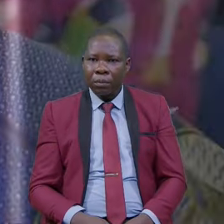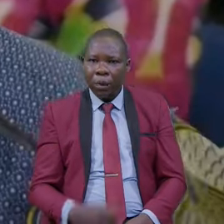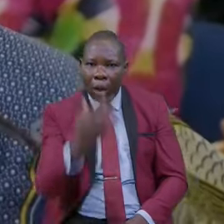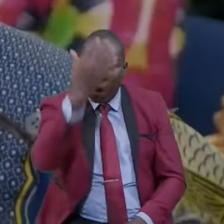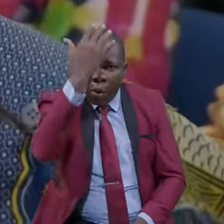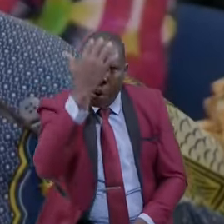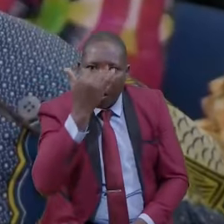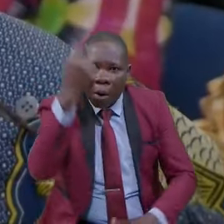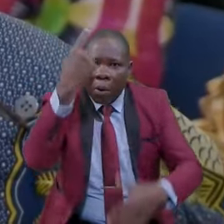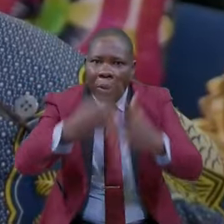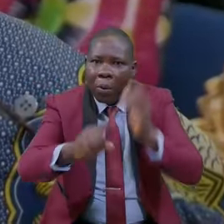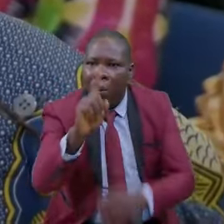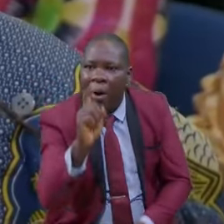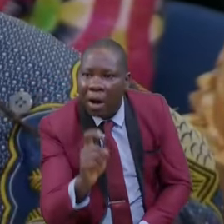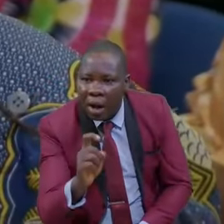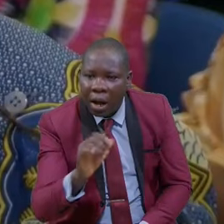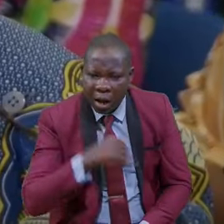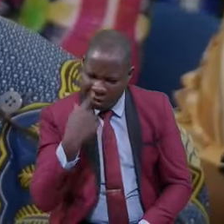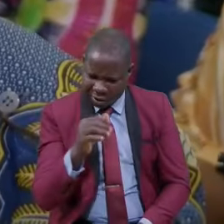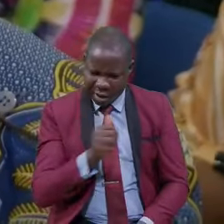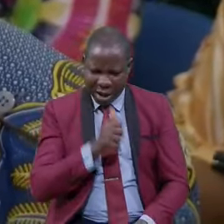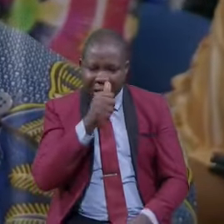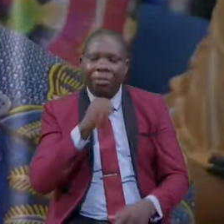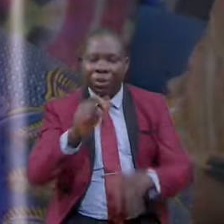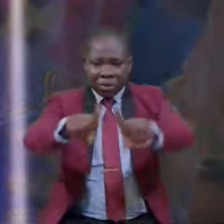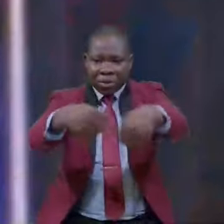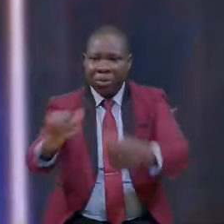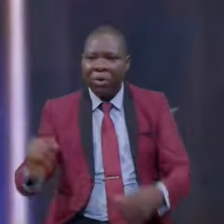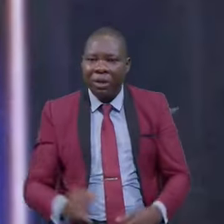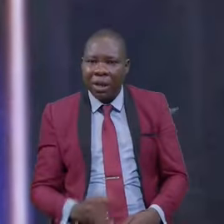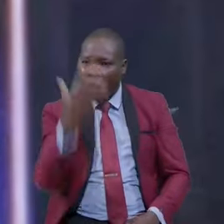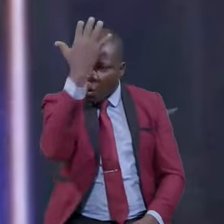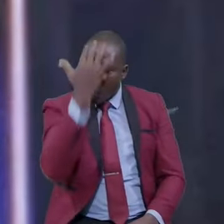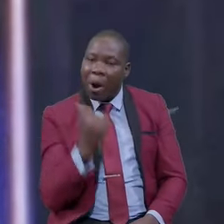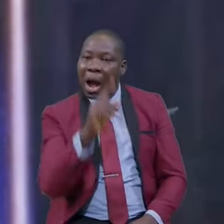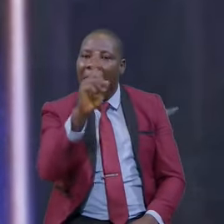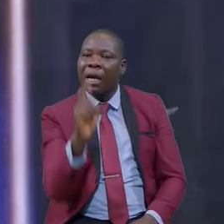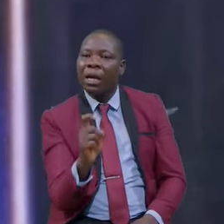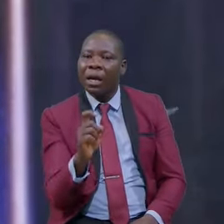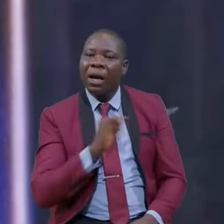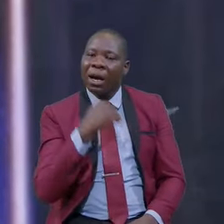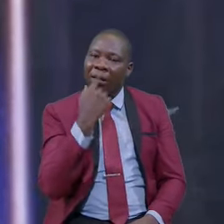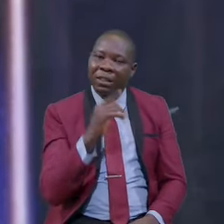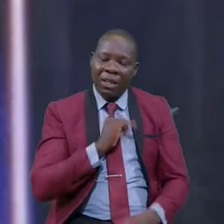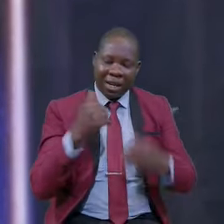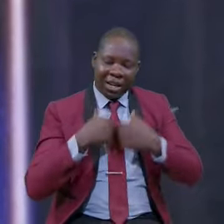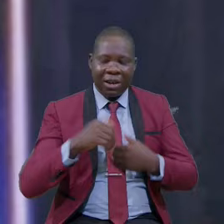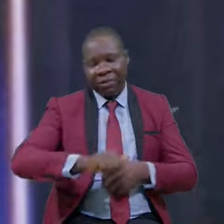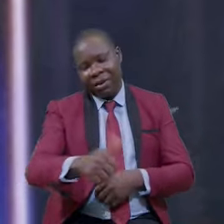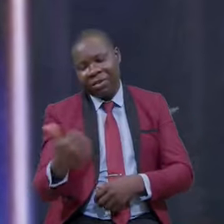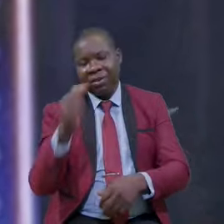Pourquoi? J'ai dit, je ne vais pas. Il dit pourquoi? J'ai dit, j'ai un